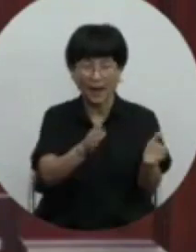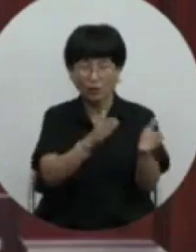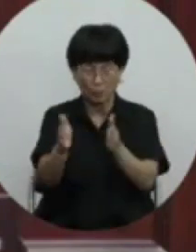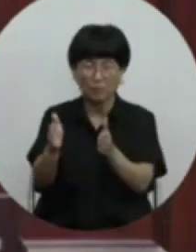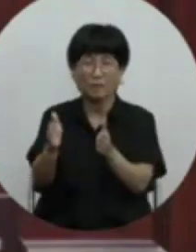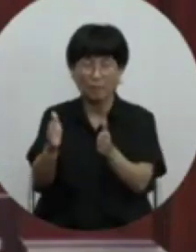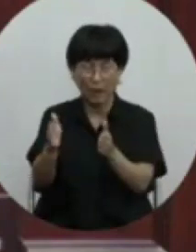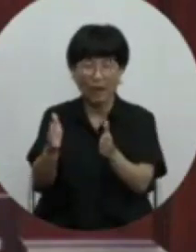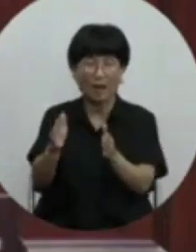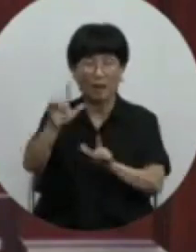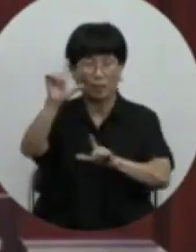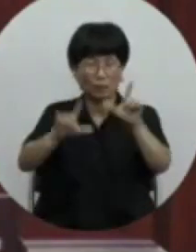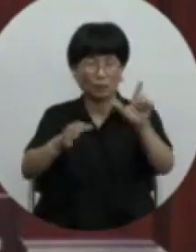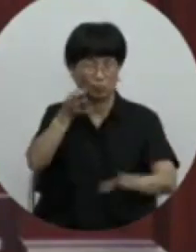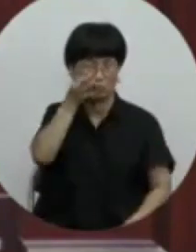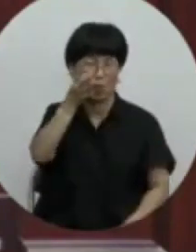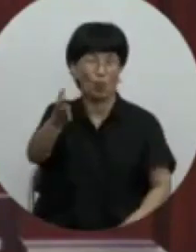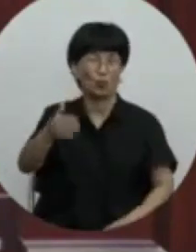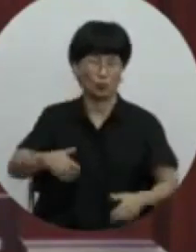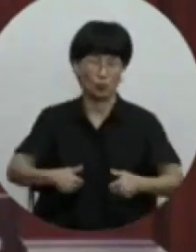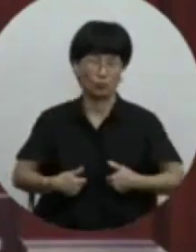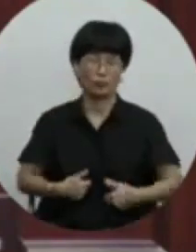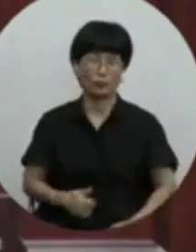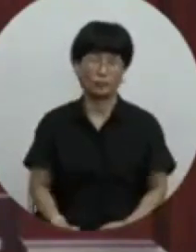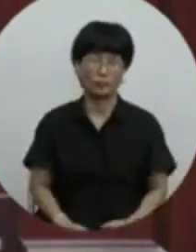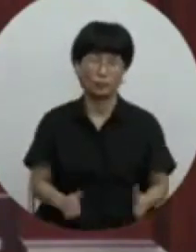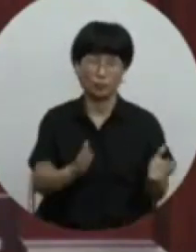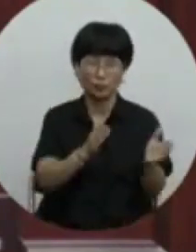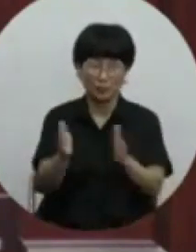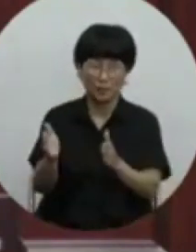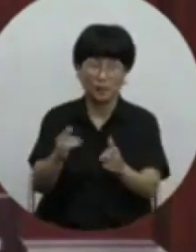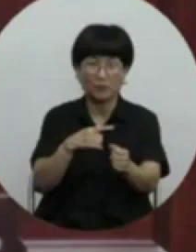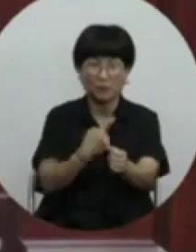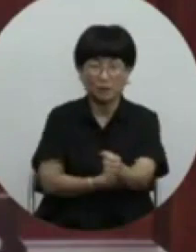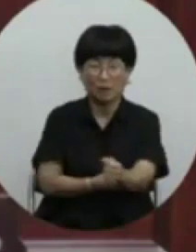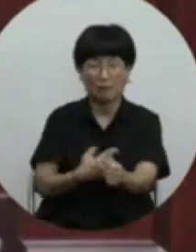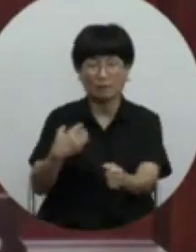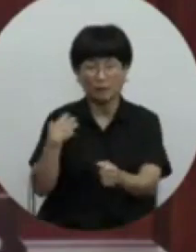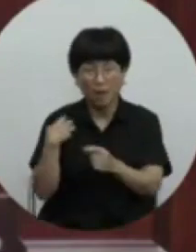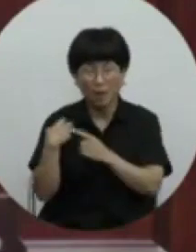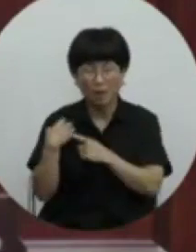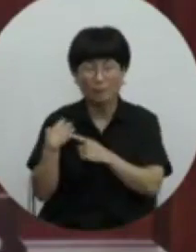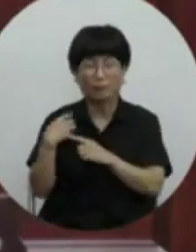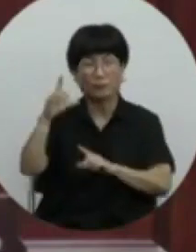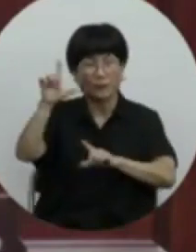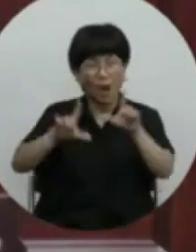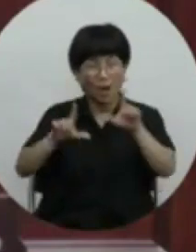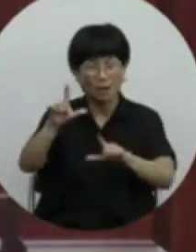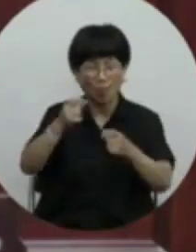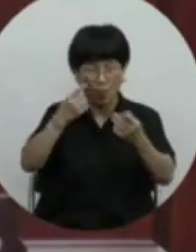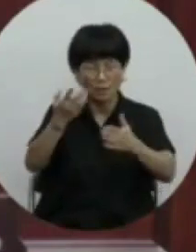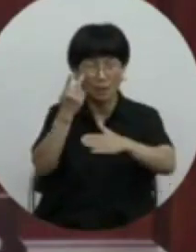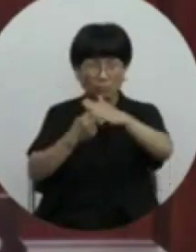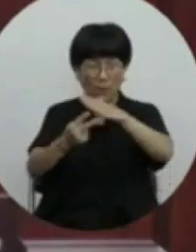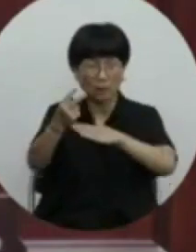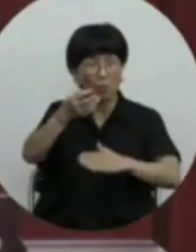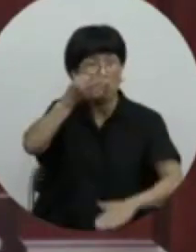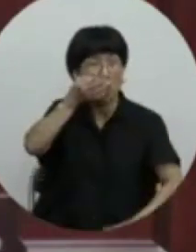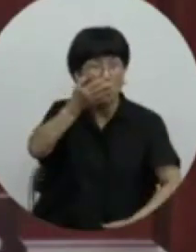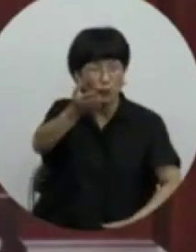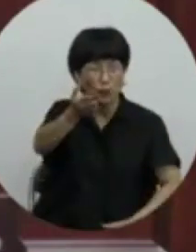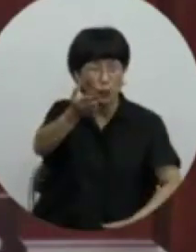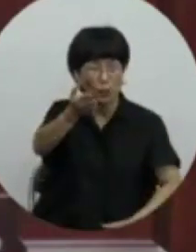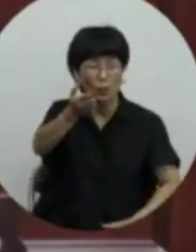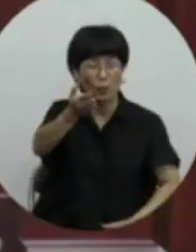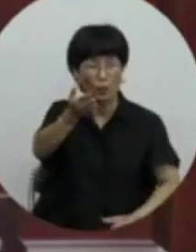준비하는 모습을 보여줘야 할 것입니다. 준비된 능력, 책임지는 자세, 확실한 비전을 보여줄 수 있을 것을